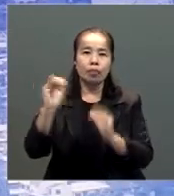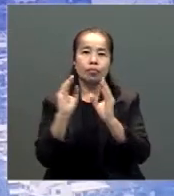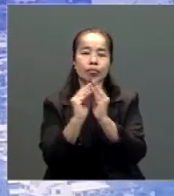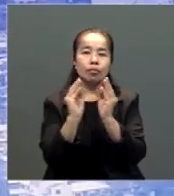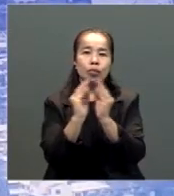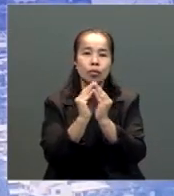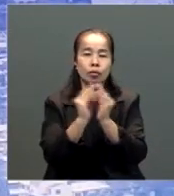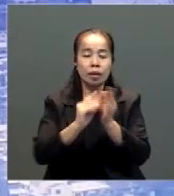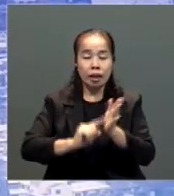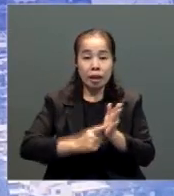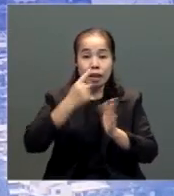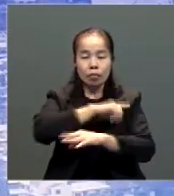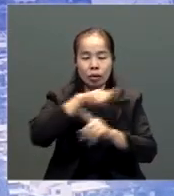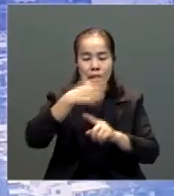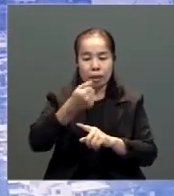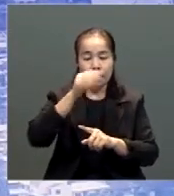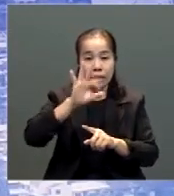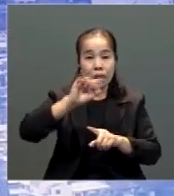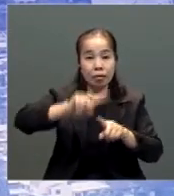ปีประกอบอาชีพธุรกิจส่วนตัวมีประวัติสัมผัสผู้ป่วยยืนยันจากการไปประชุมสัมมนาเริ่มป่วยวันที่19